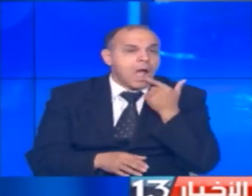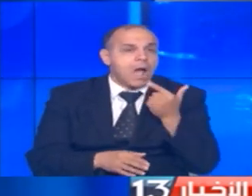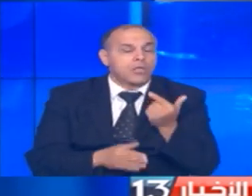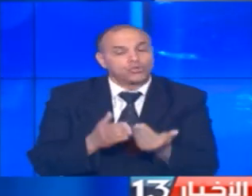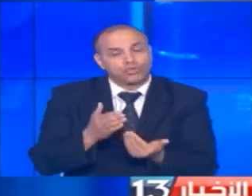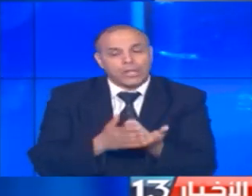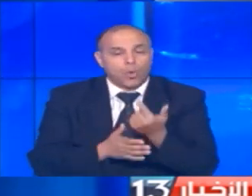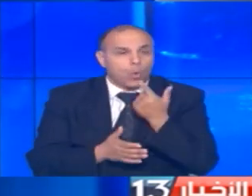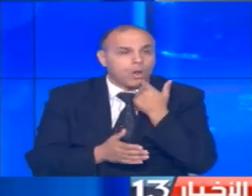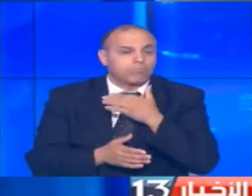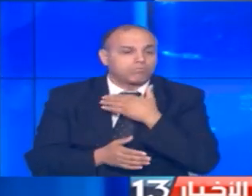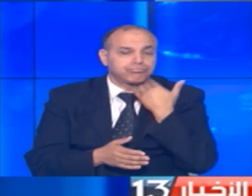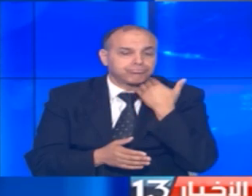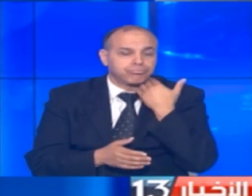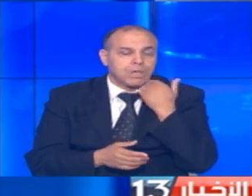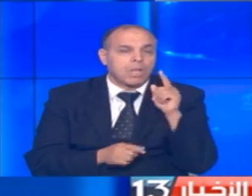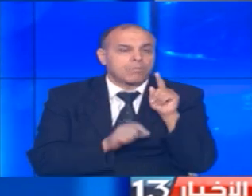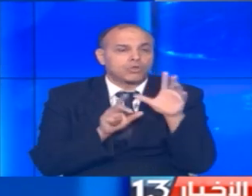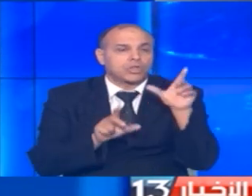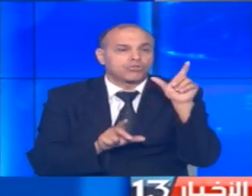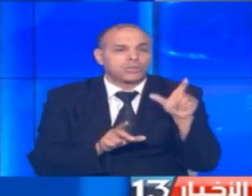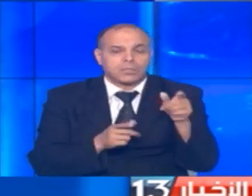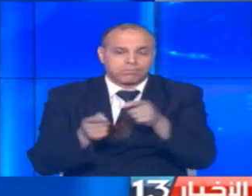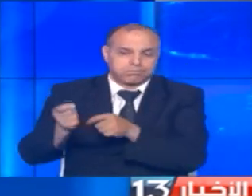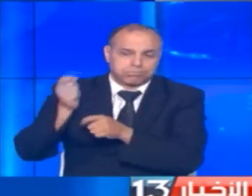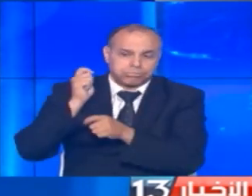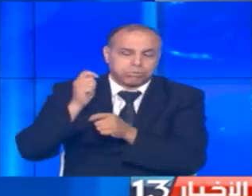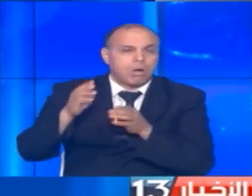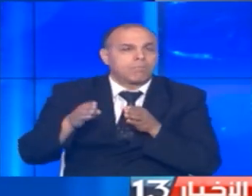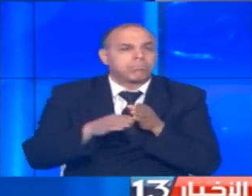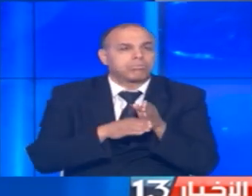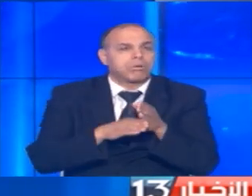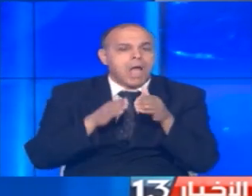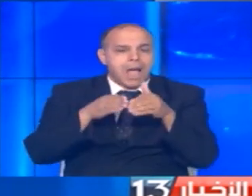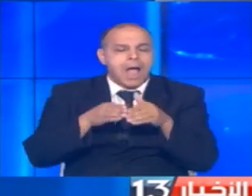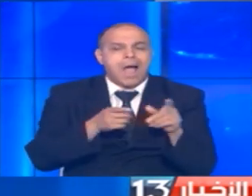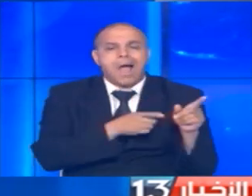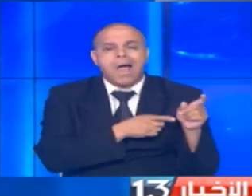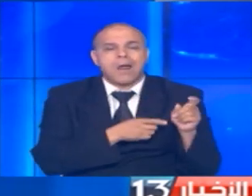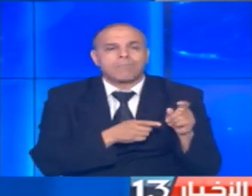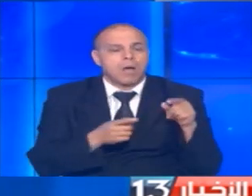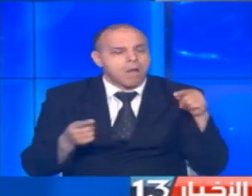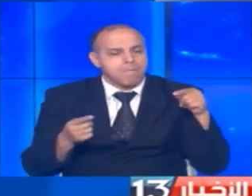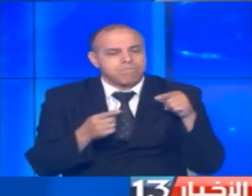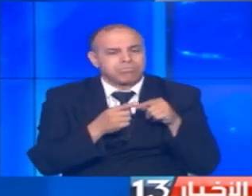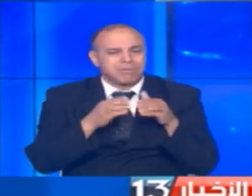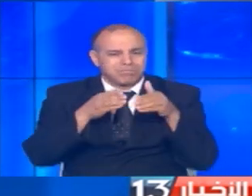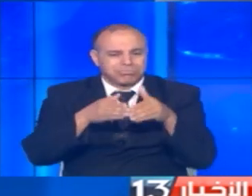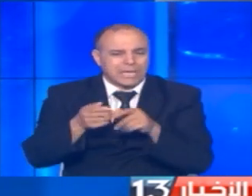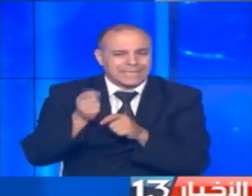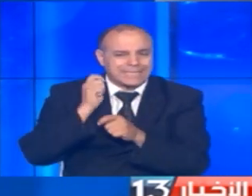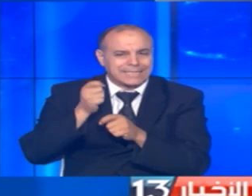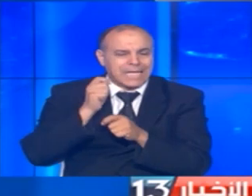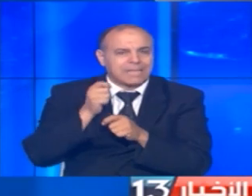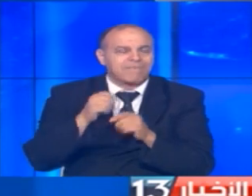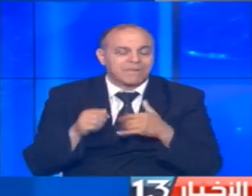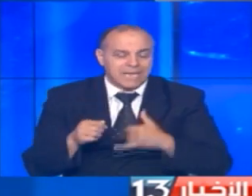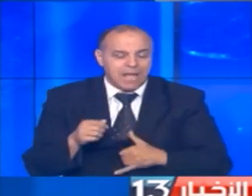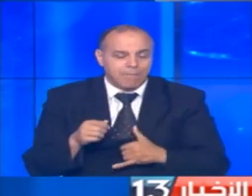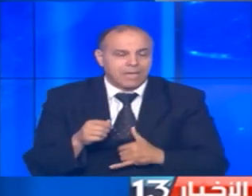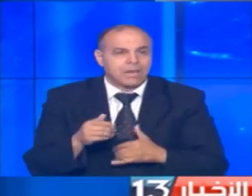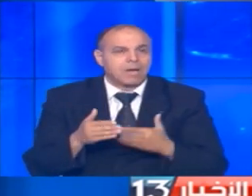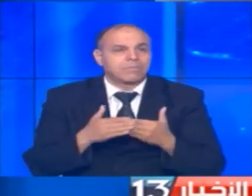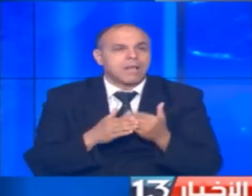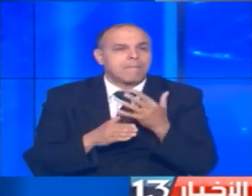تطور آخر، قتل 18 صيادا في هجوم لسفينة حربية استهدفت قارب صيد على ساحل اليمن المطل